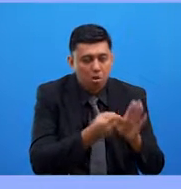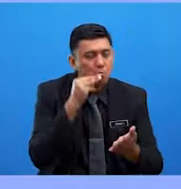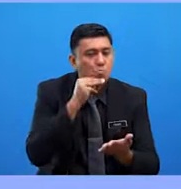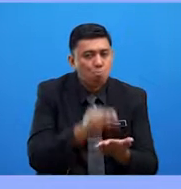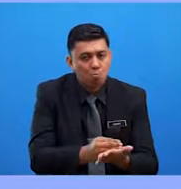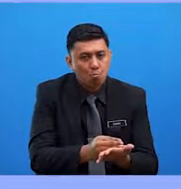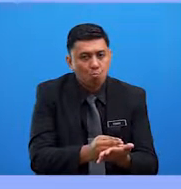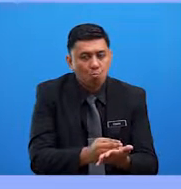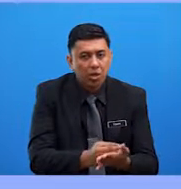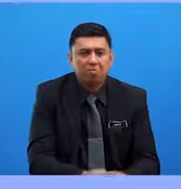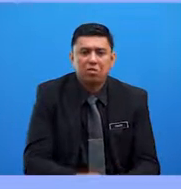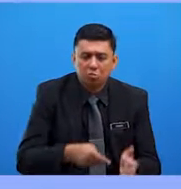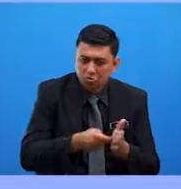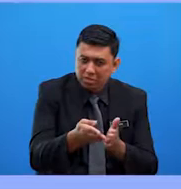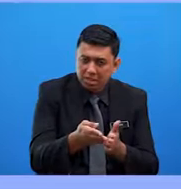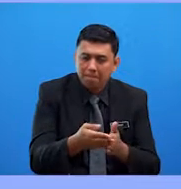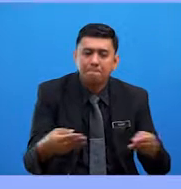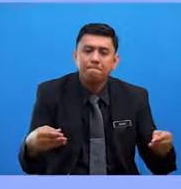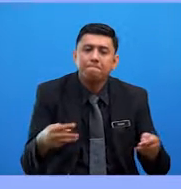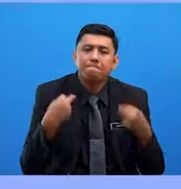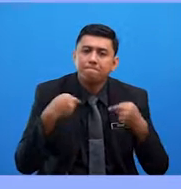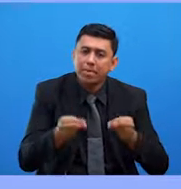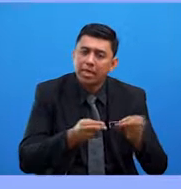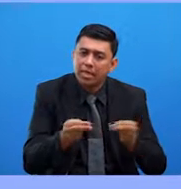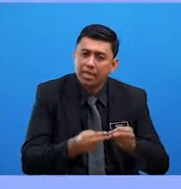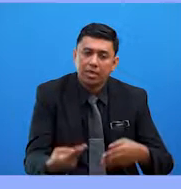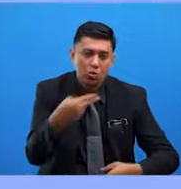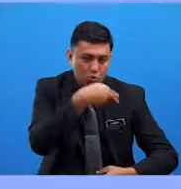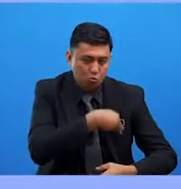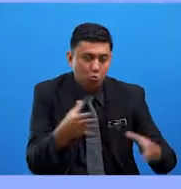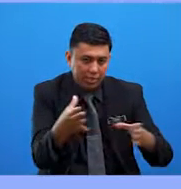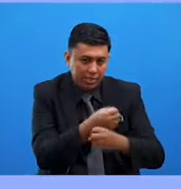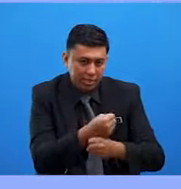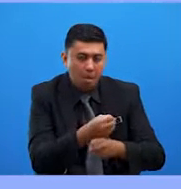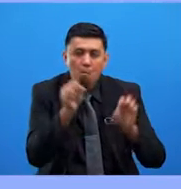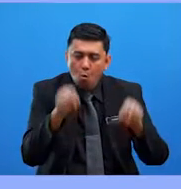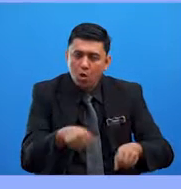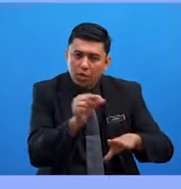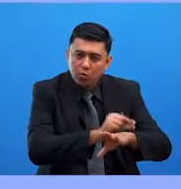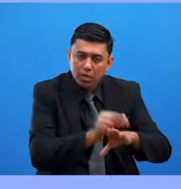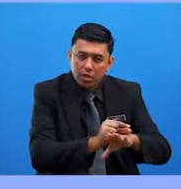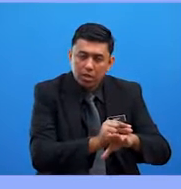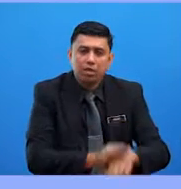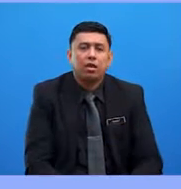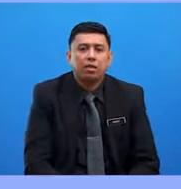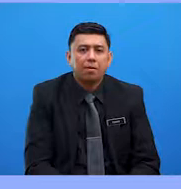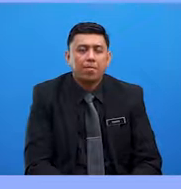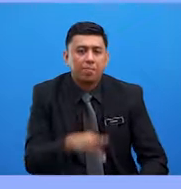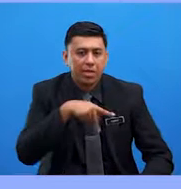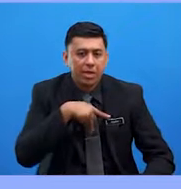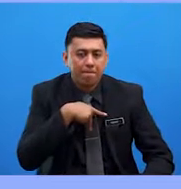bagi kelangsungan perniagaan. Untung yang diperoleh boleh digunakan oleh pemilik